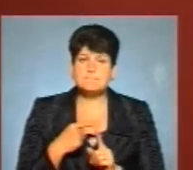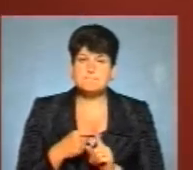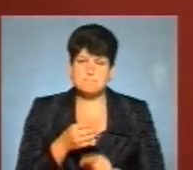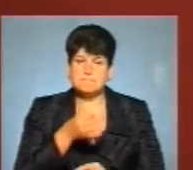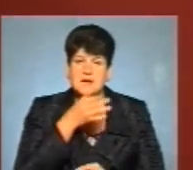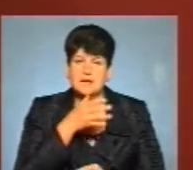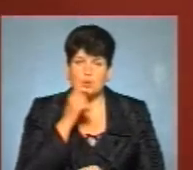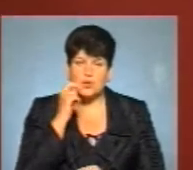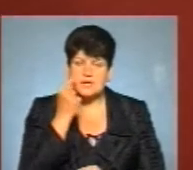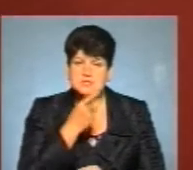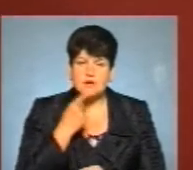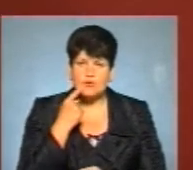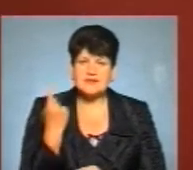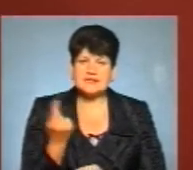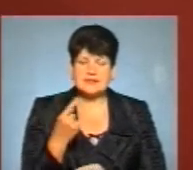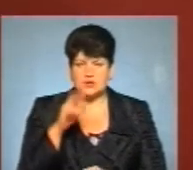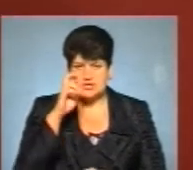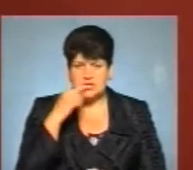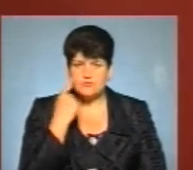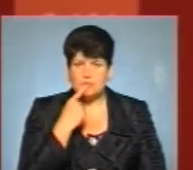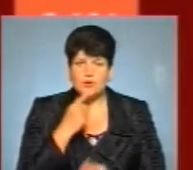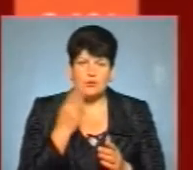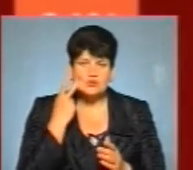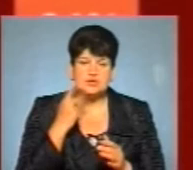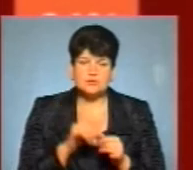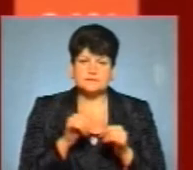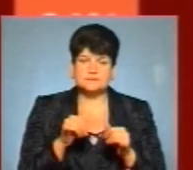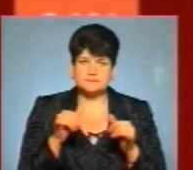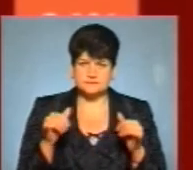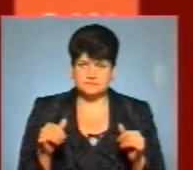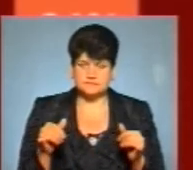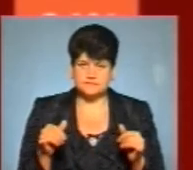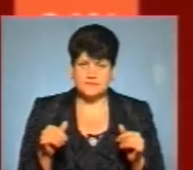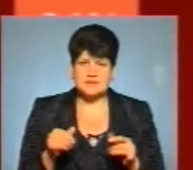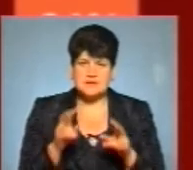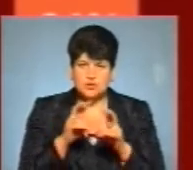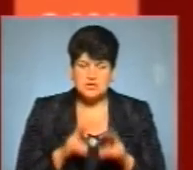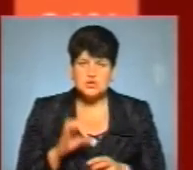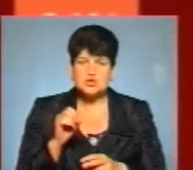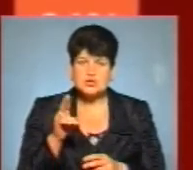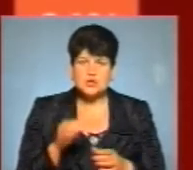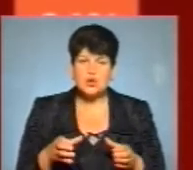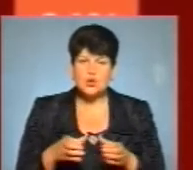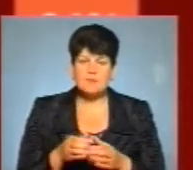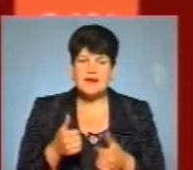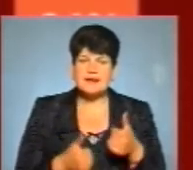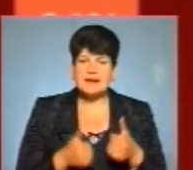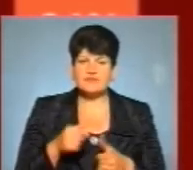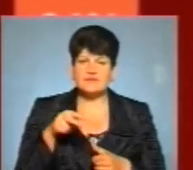української мови як єдиної державної постійно зростає. За дослідженнями соціологічної групи «Рейтинг»,